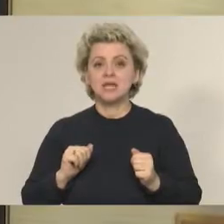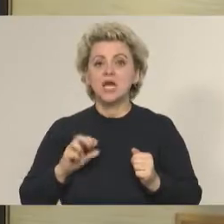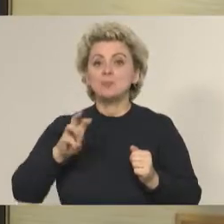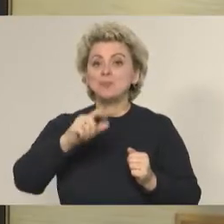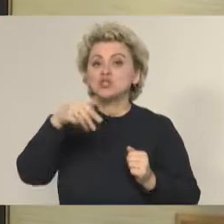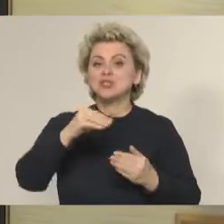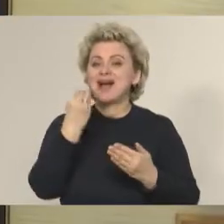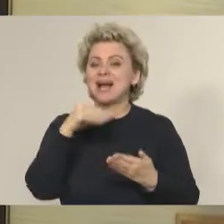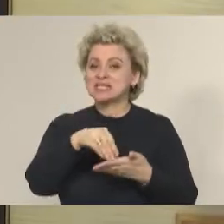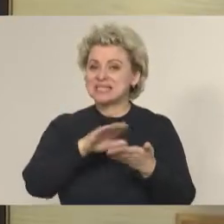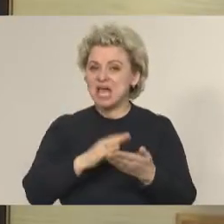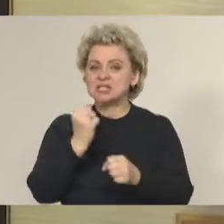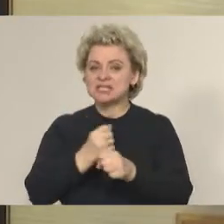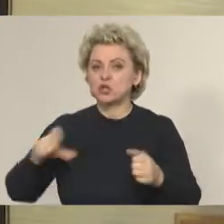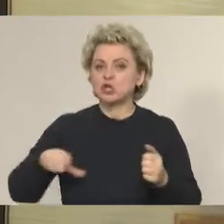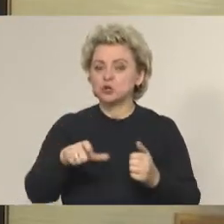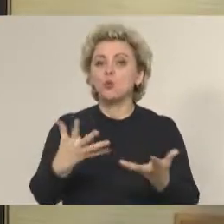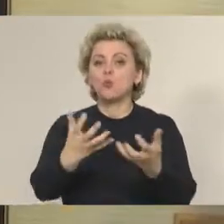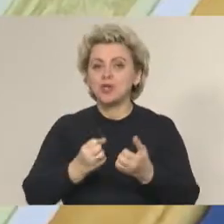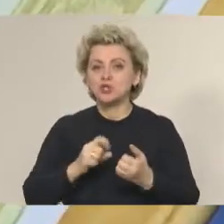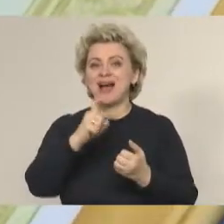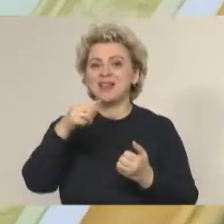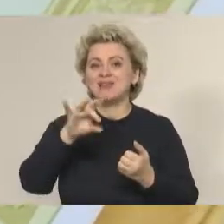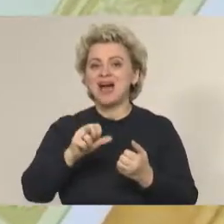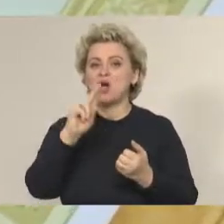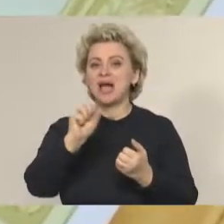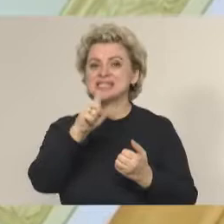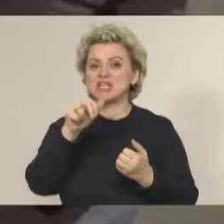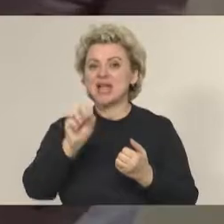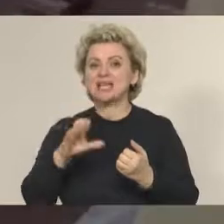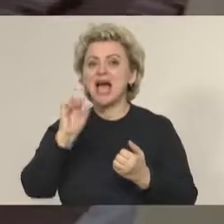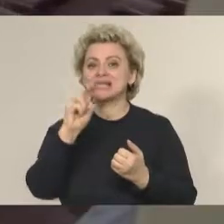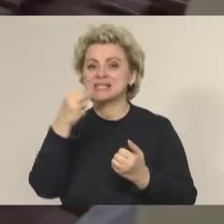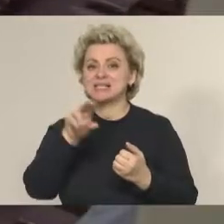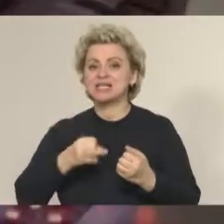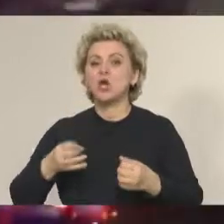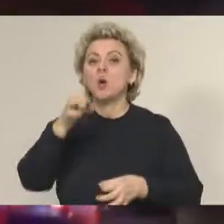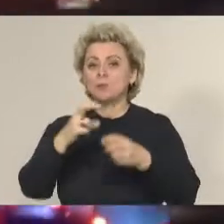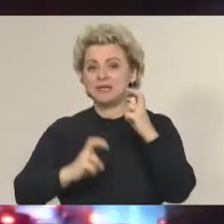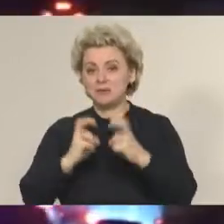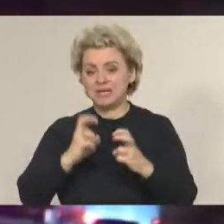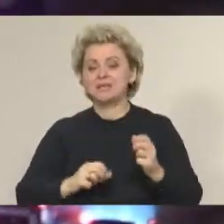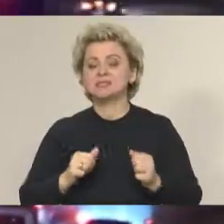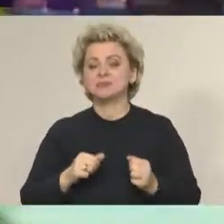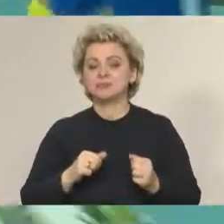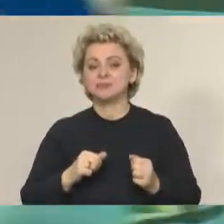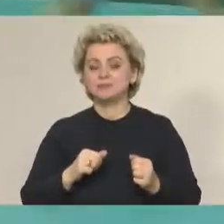Мишкино качество. Знак «Сделано на Дону» получили халва и казинаки аксайского предприятия.